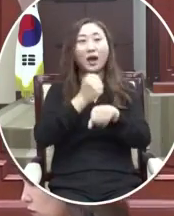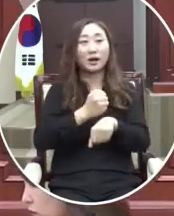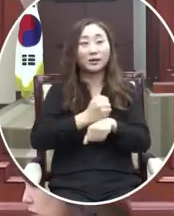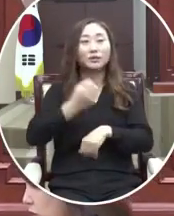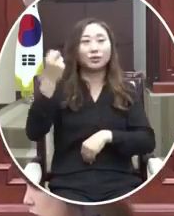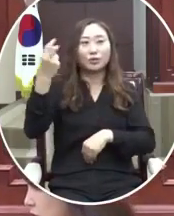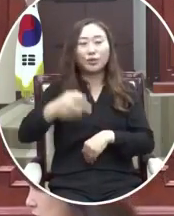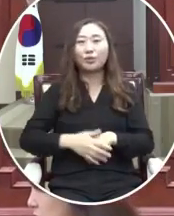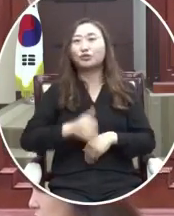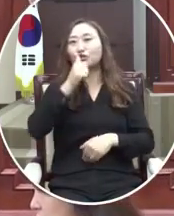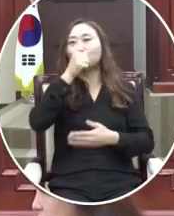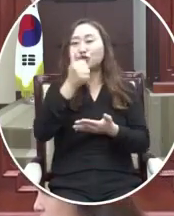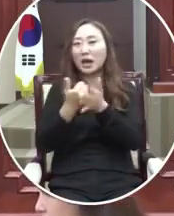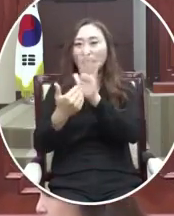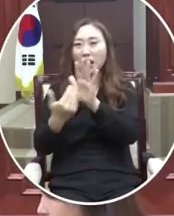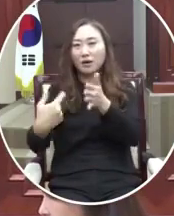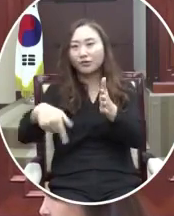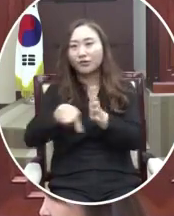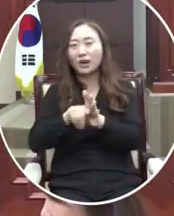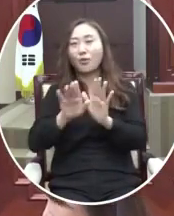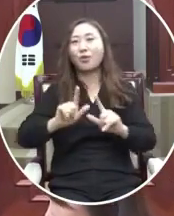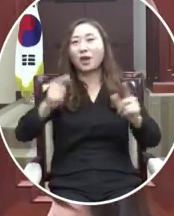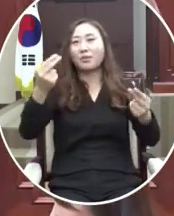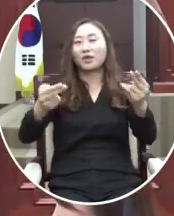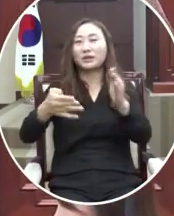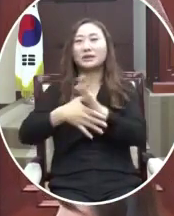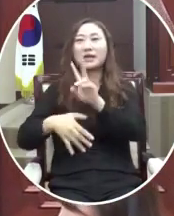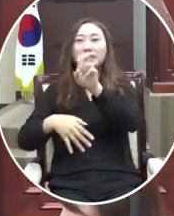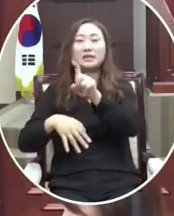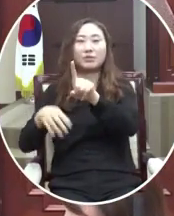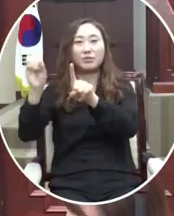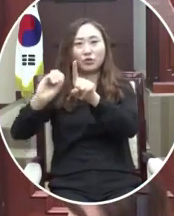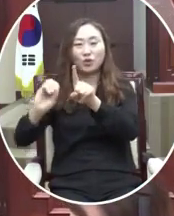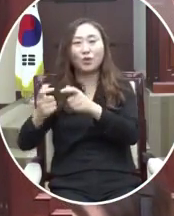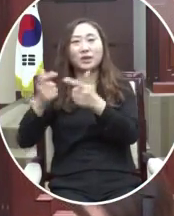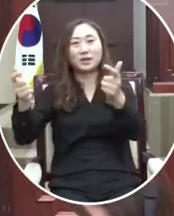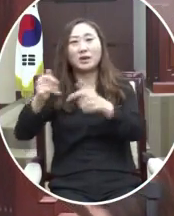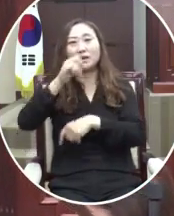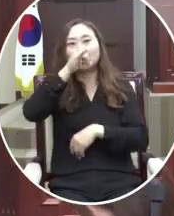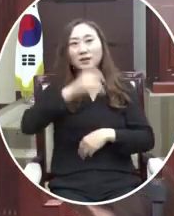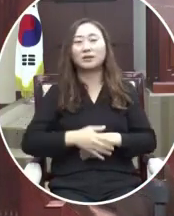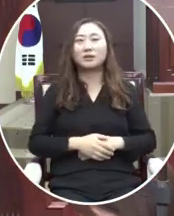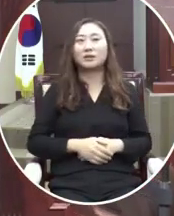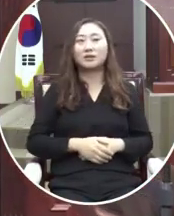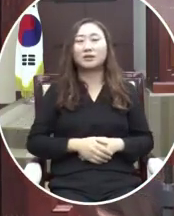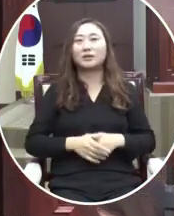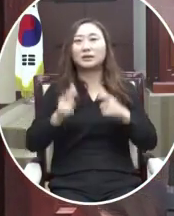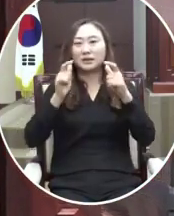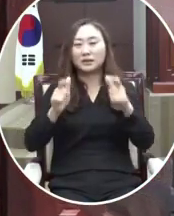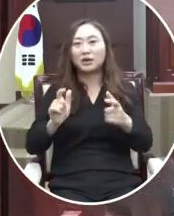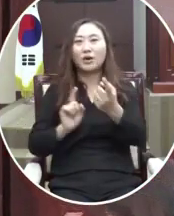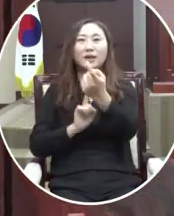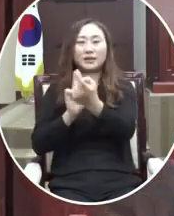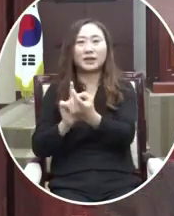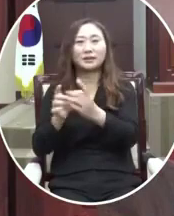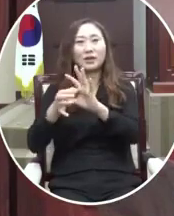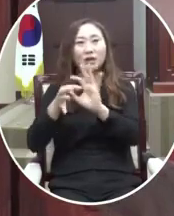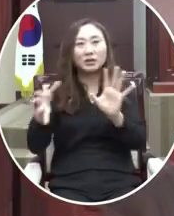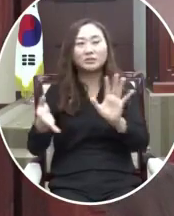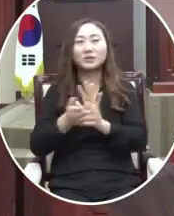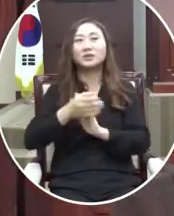아울로 재난 및 범죄예방 영양 강화의 올해 대비 22% 증에 편성하여 지역과 대상을 가리지 않고